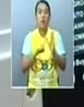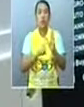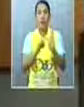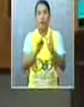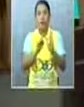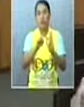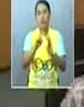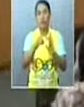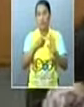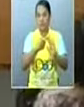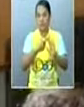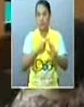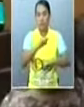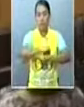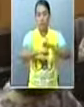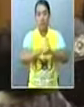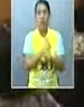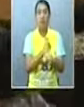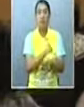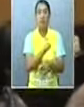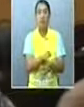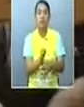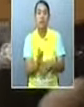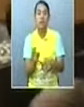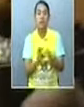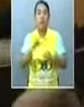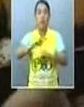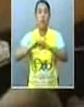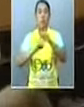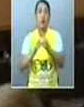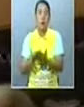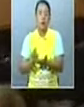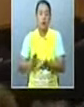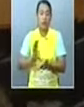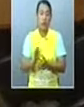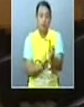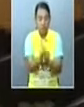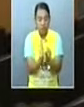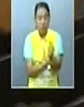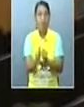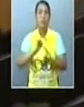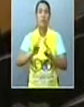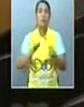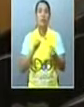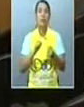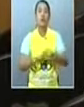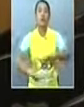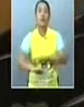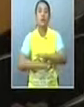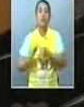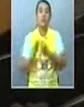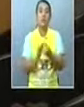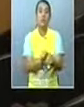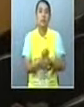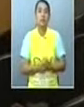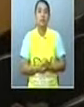ที่จะมีเรื่องราวของการประมูลนะคะโครงการลงทุนโครงสร้างพื้นฐานอย่างต่อเนื่องรวมไปถึงนะคะกรณีที่จ